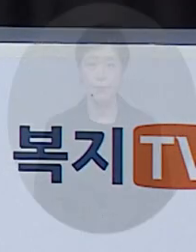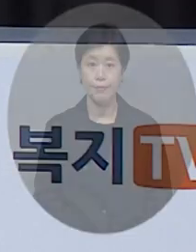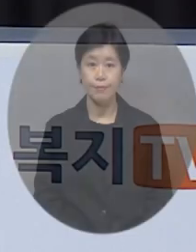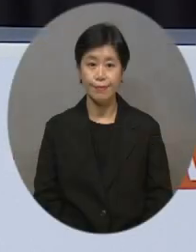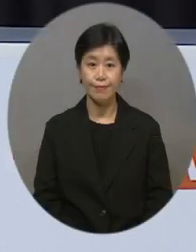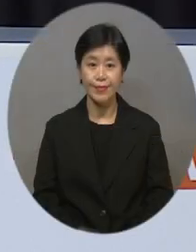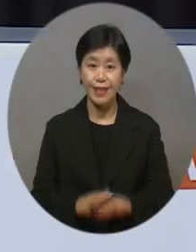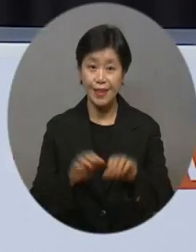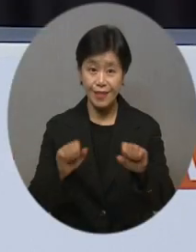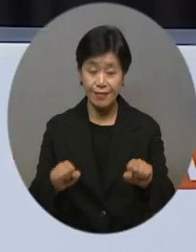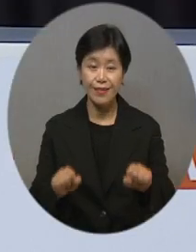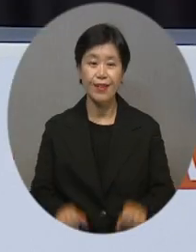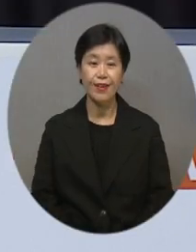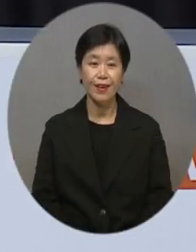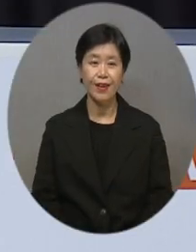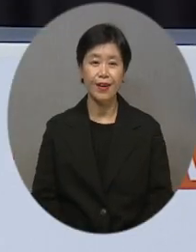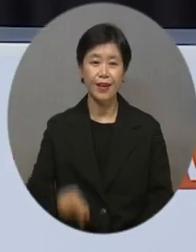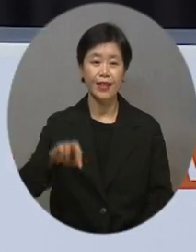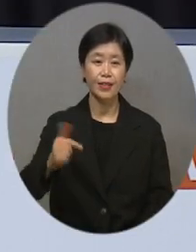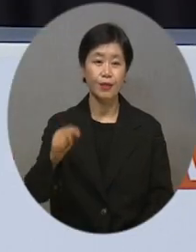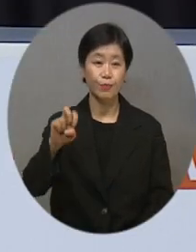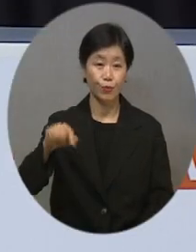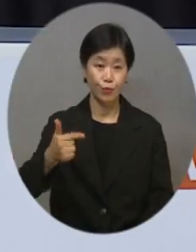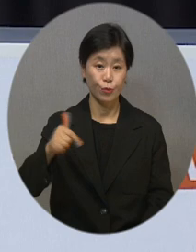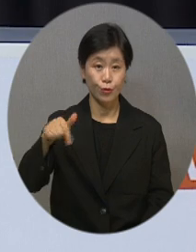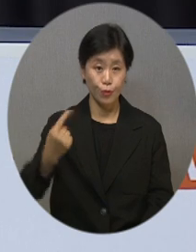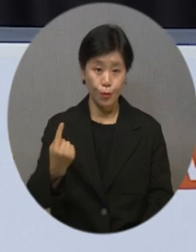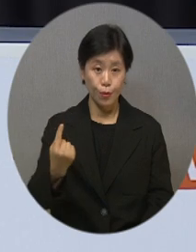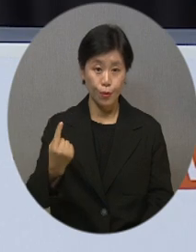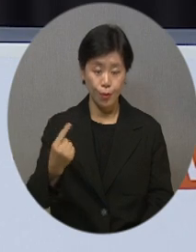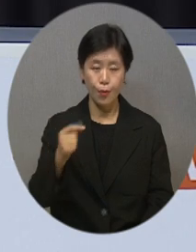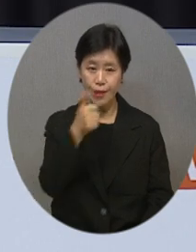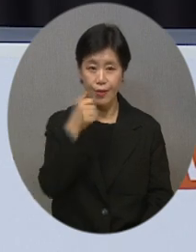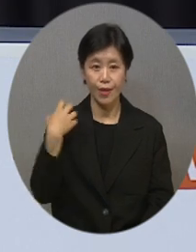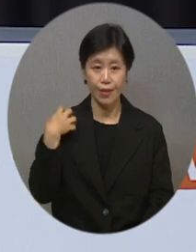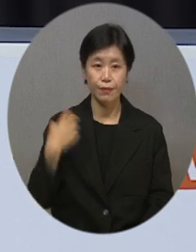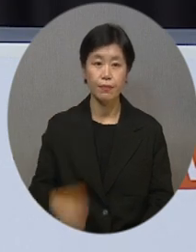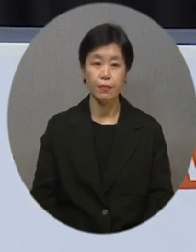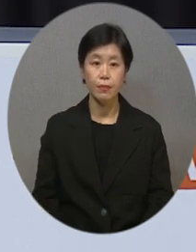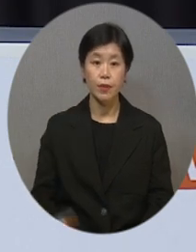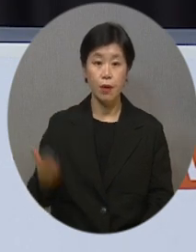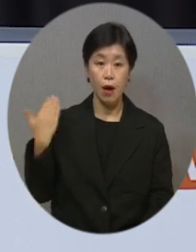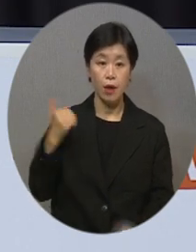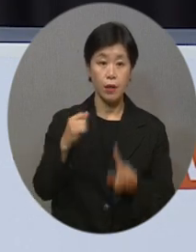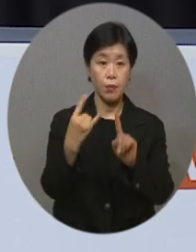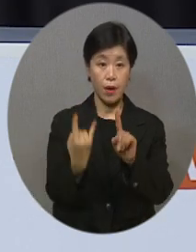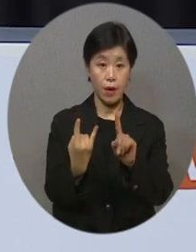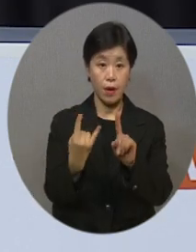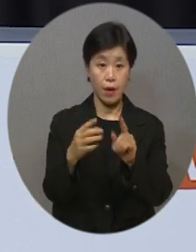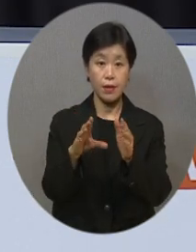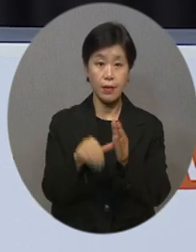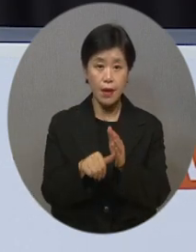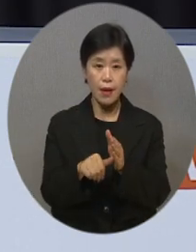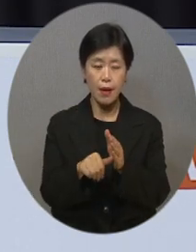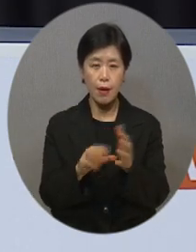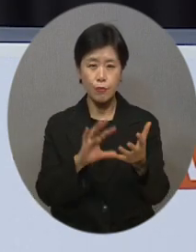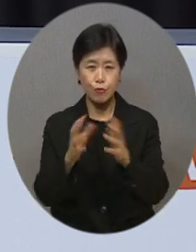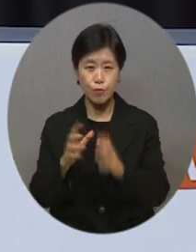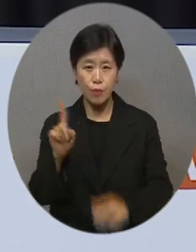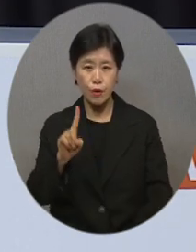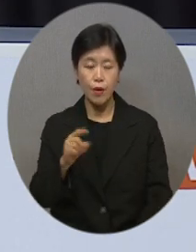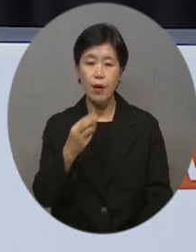시청자 여러분 안녕하십니까? 신문고의 양정문입니다. 지난 신문고 1회에서 다뤘던 경기 북부 지역의 의료소외